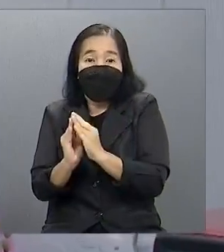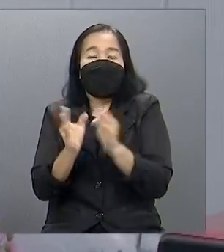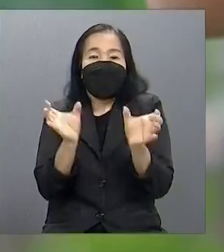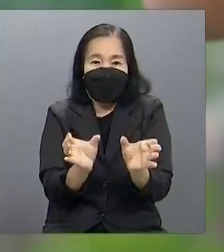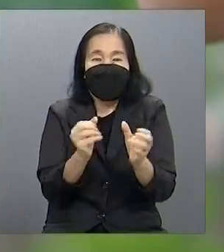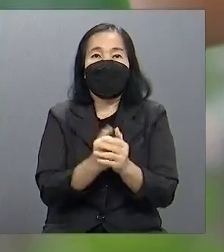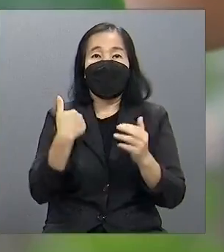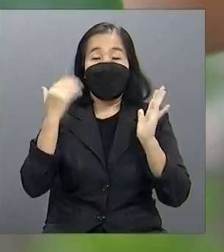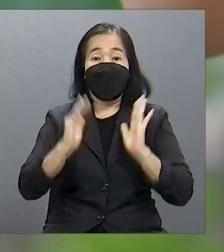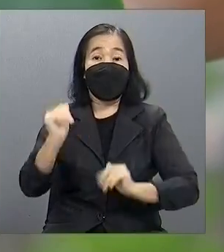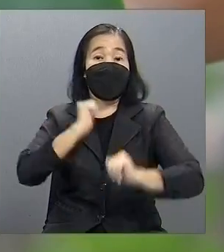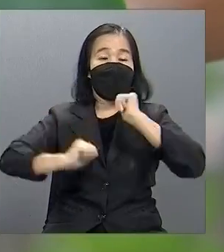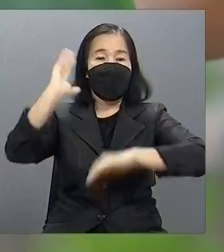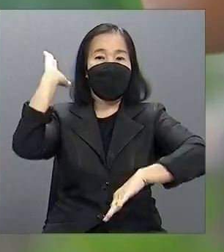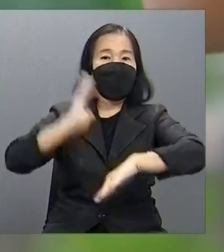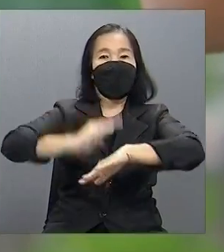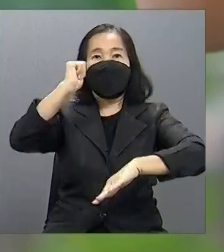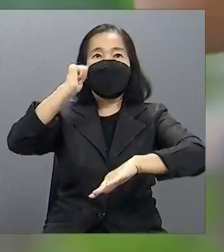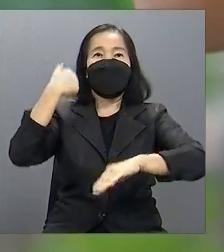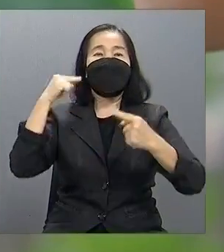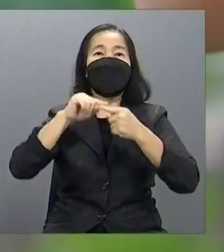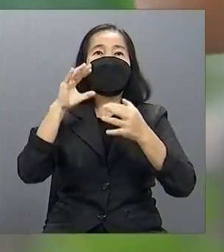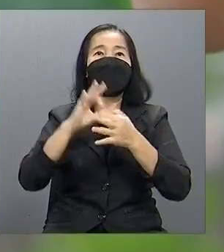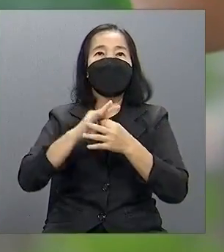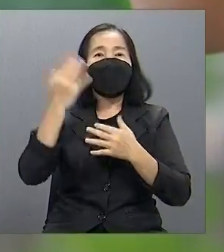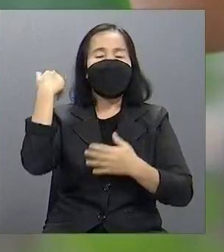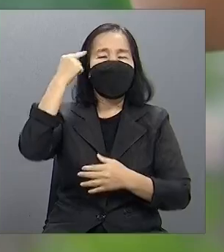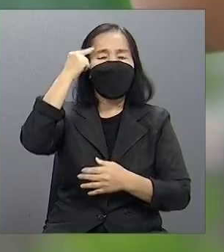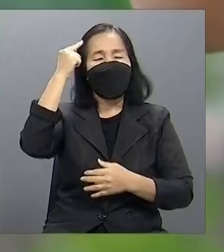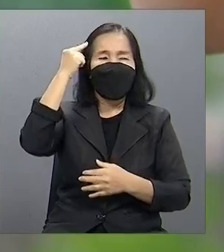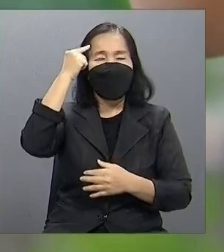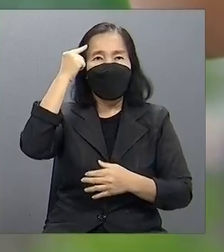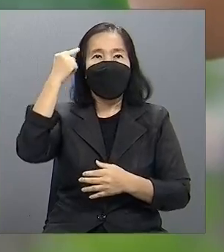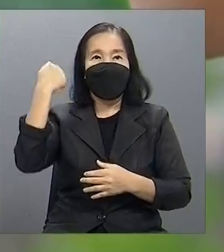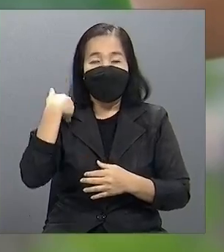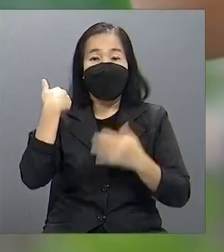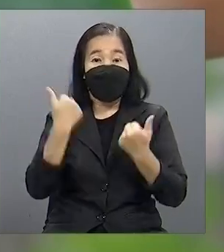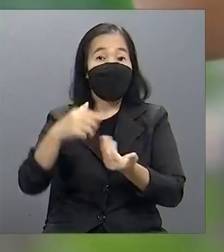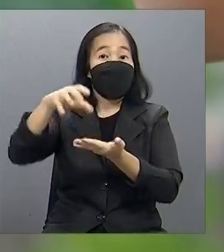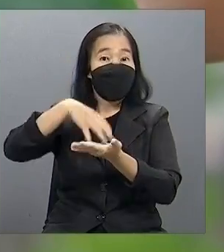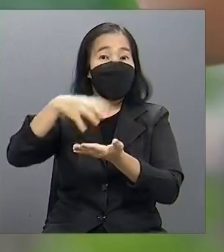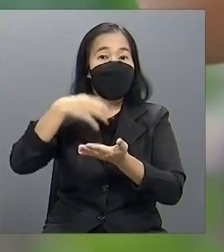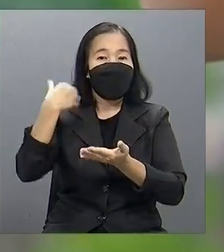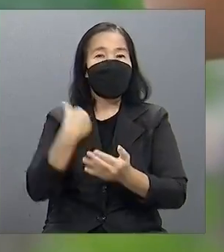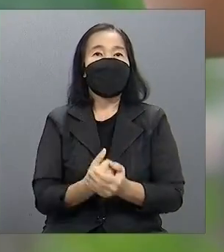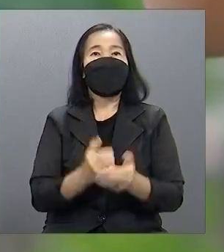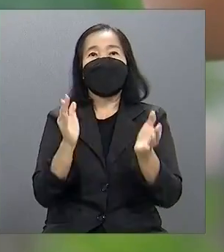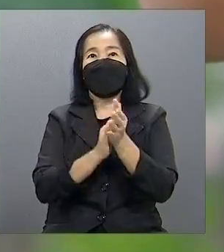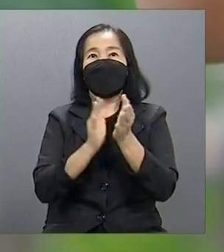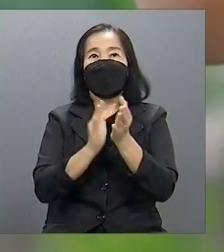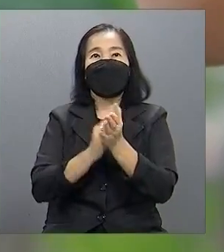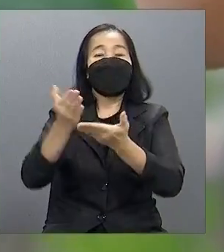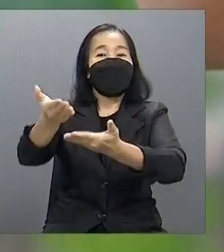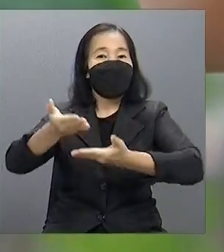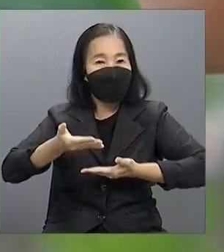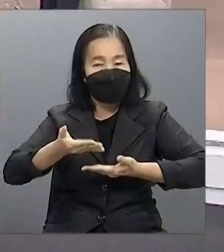ำจากเรื่องความรักความทรงจำ Love and Memory มาพูดคุยกับเราในวันนี้ด้วยครับขอปรบมือต้อนรับนะครับคุณบีธีรพงษ์เหลียว